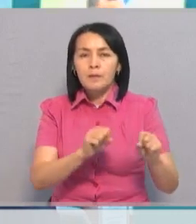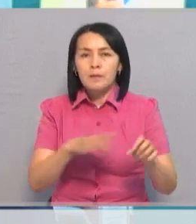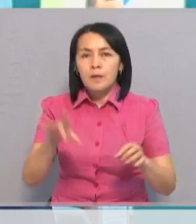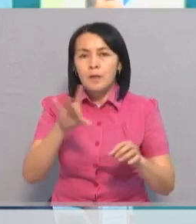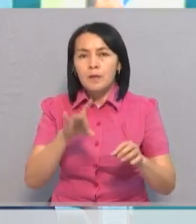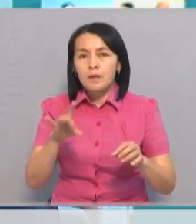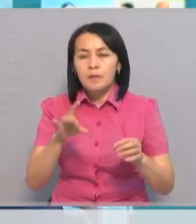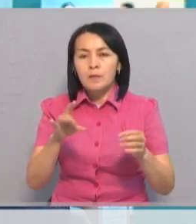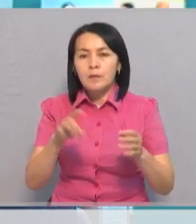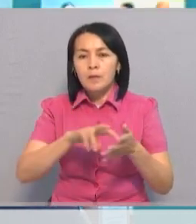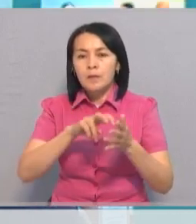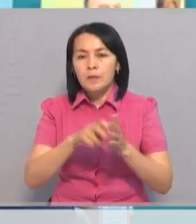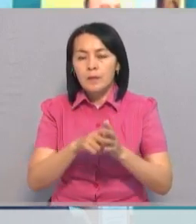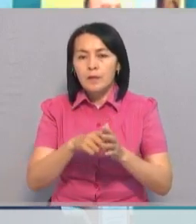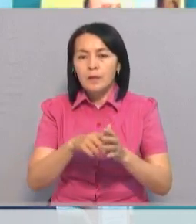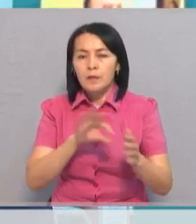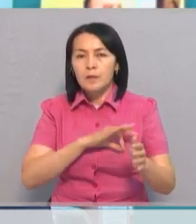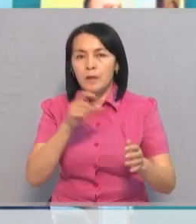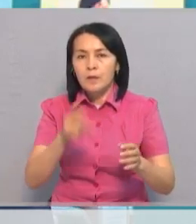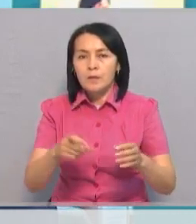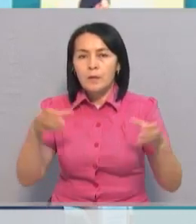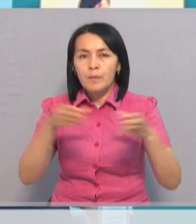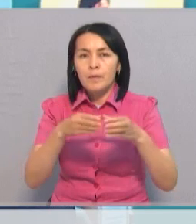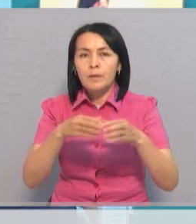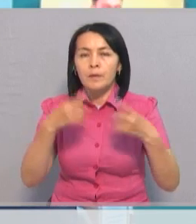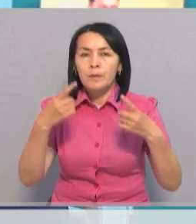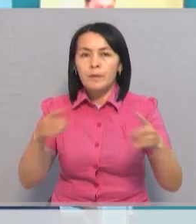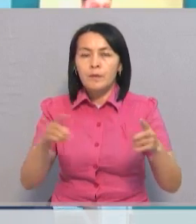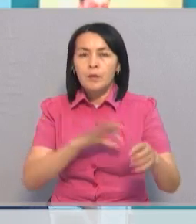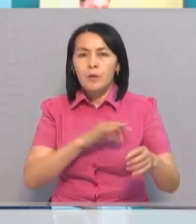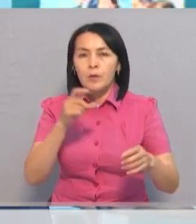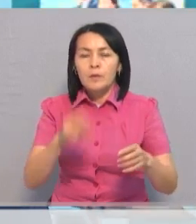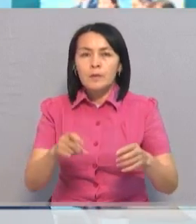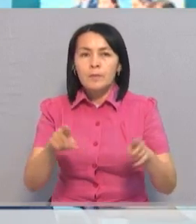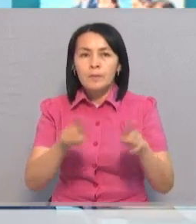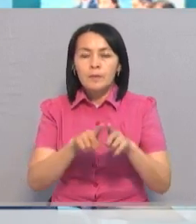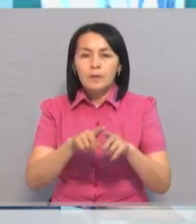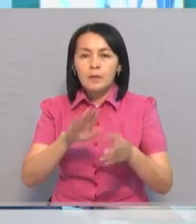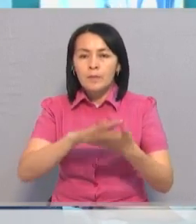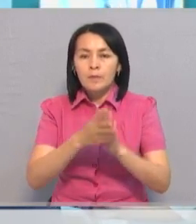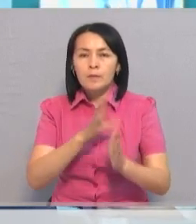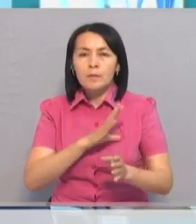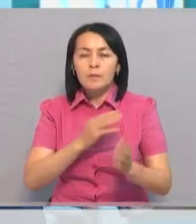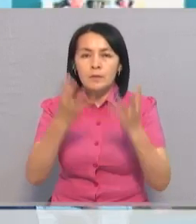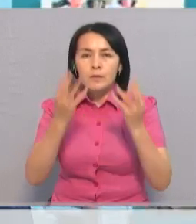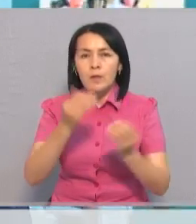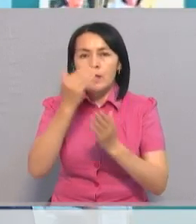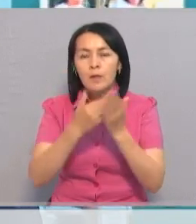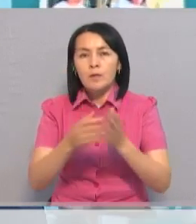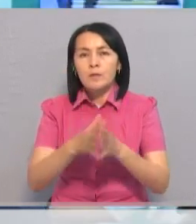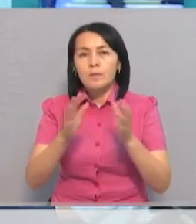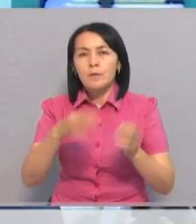Республиканской нотариальной палатой и также другими юристами. На сегодняшний день в рамках проекта проведено